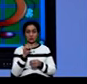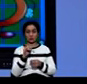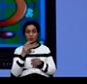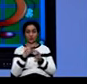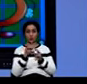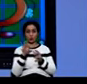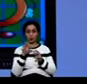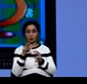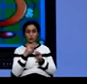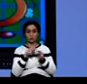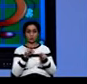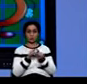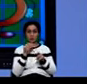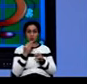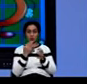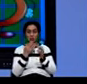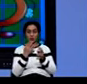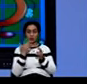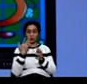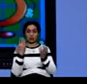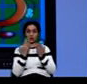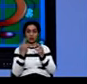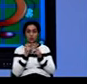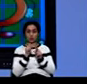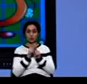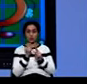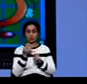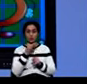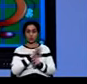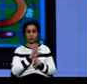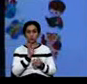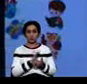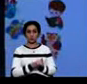сөзлерге кірады. Шуның үшін біз у білен қандай сөзіні қолдаймыз?